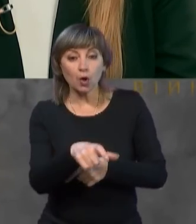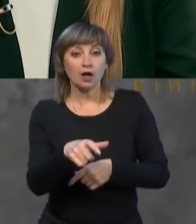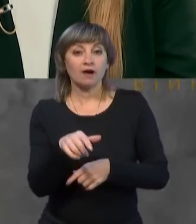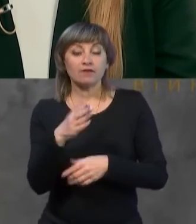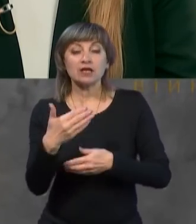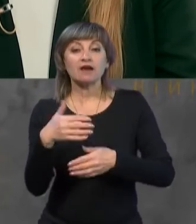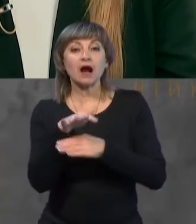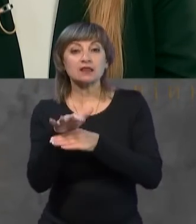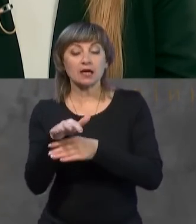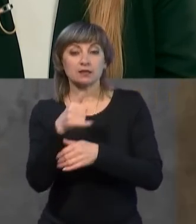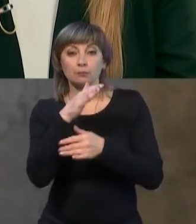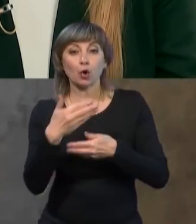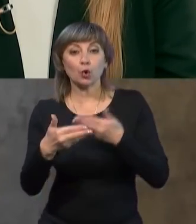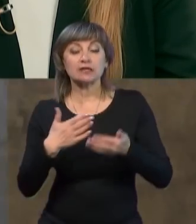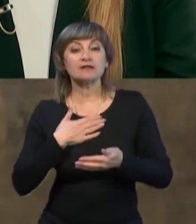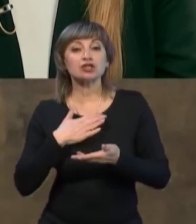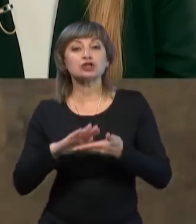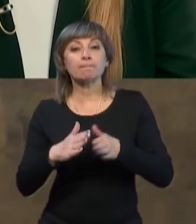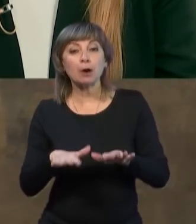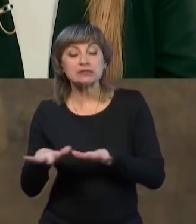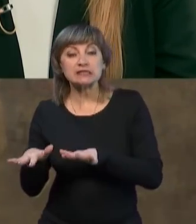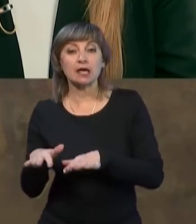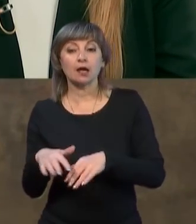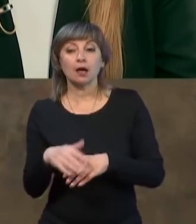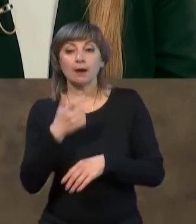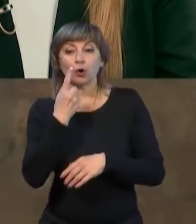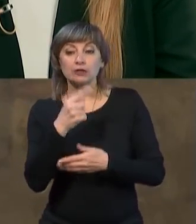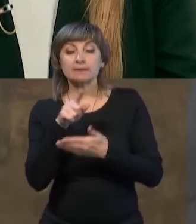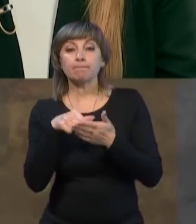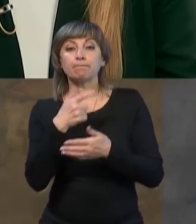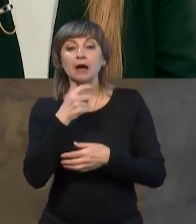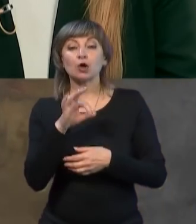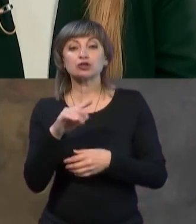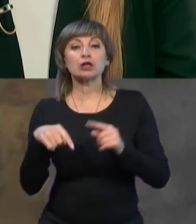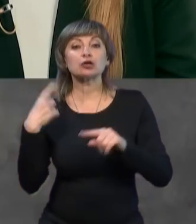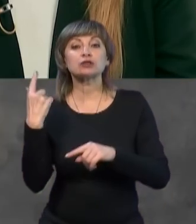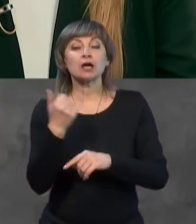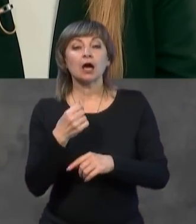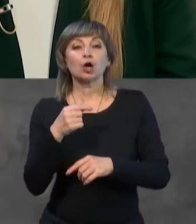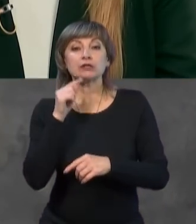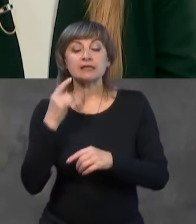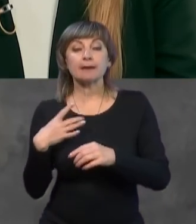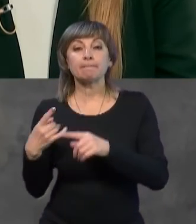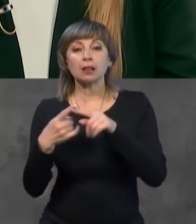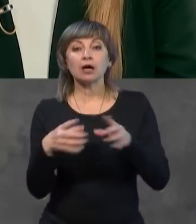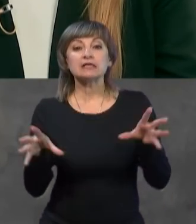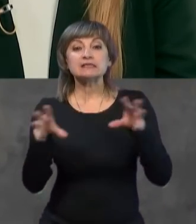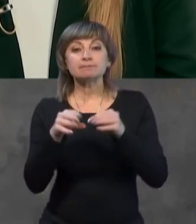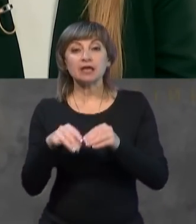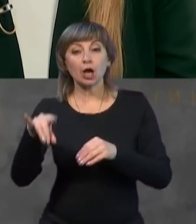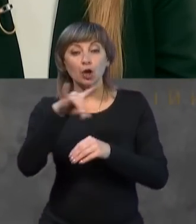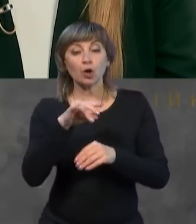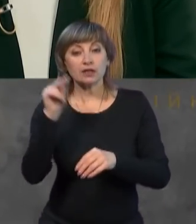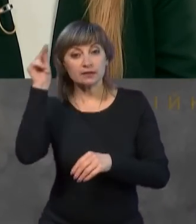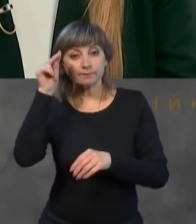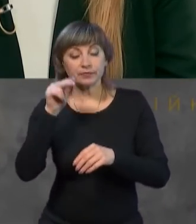зможуть ходити на наші позиції. Ще одне запитання, пане Олеже. Да. Наступного тижня Росія і Білорусь спільні льотно-тактичні